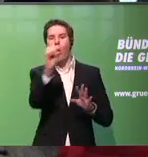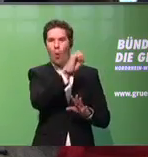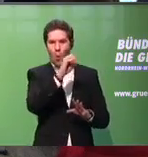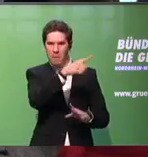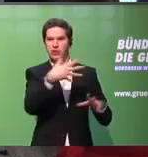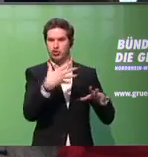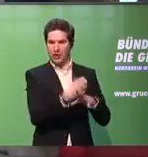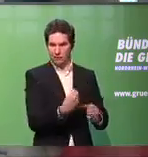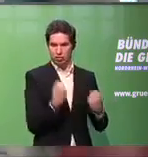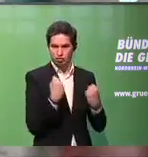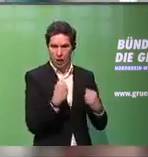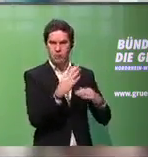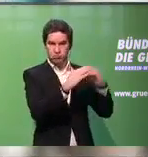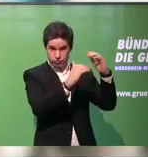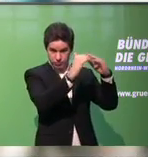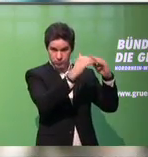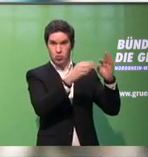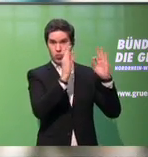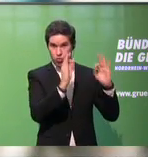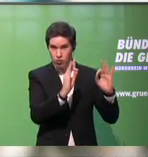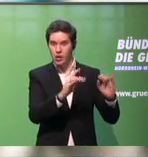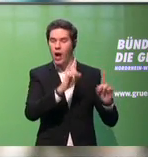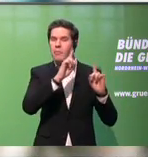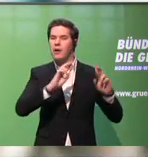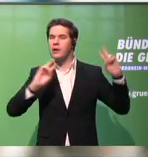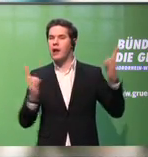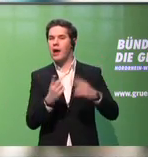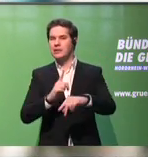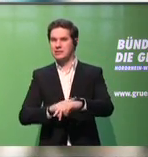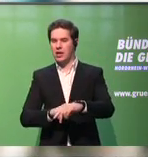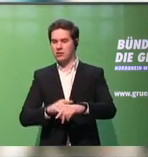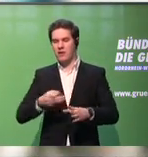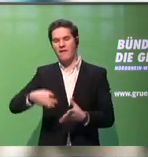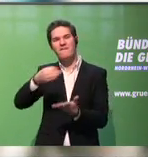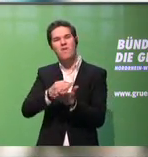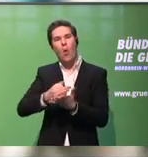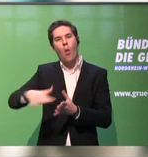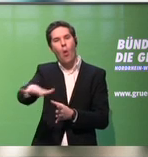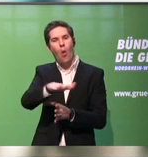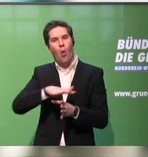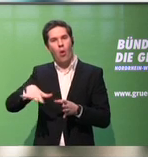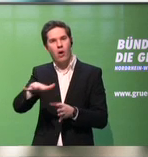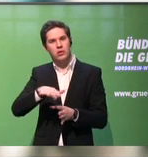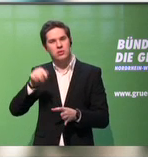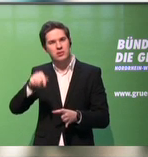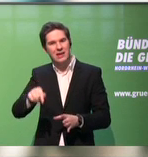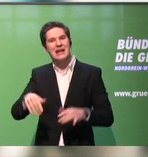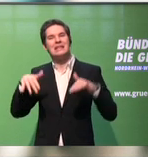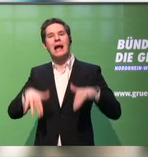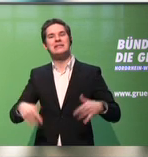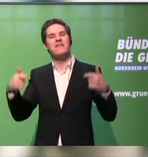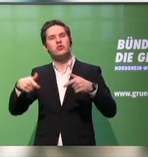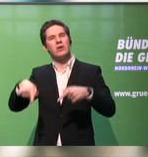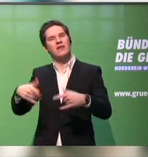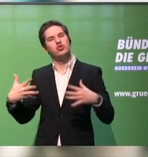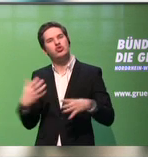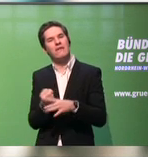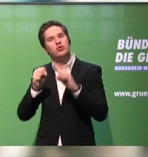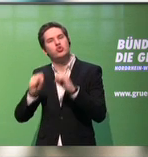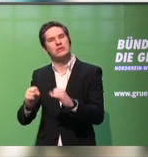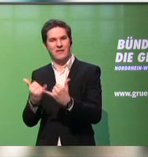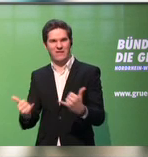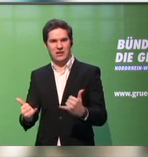aber gleichzeitig eben auch diese, sage ich mal, Dienstleistungen vor Ort, diese Gerechtigkeit, Daseinsvorsorge, wie wollt ihr das weiter in den Kommunen